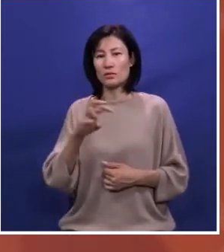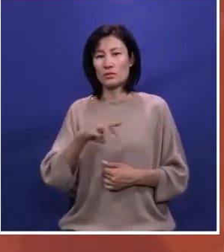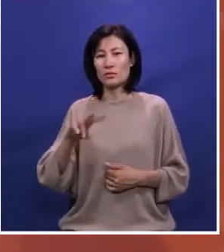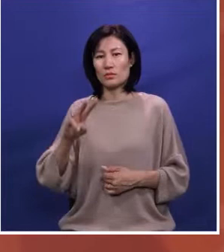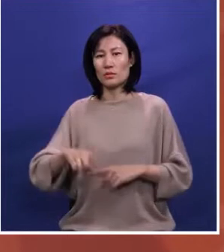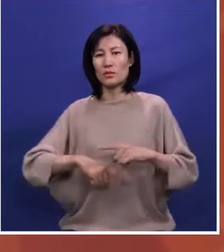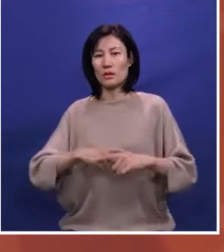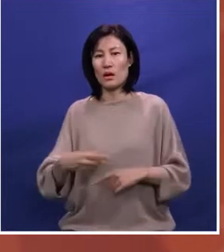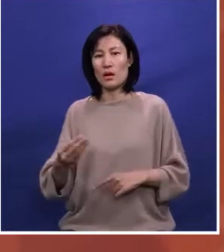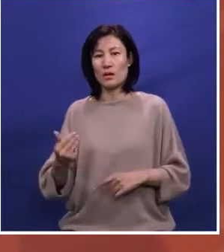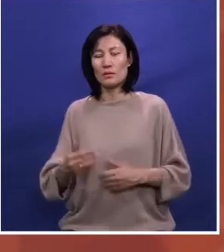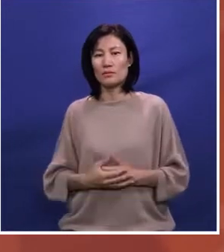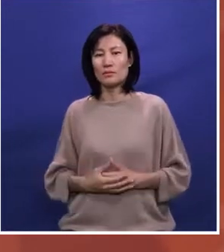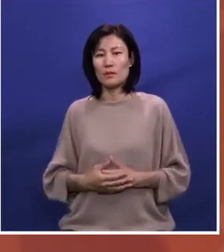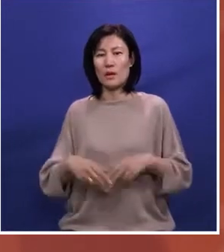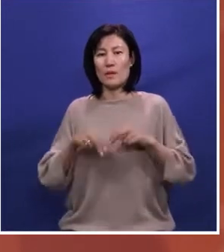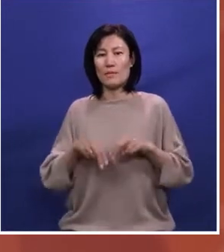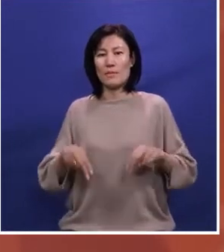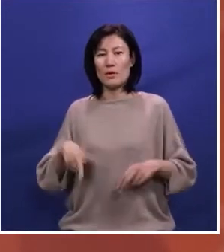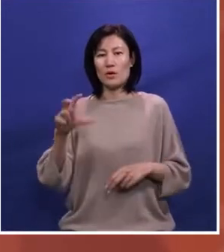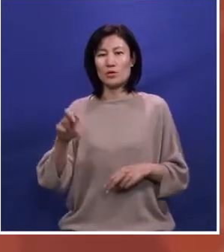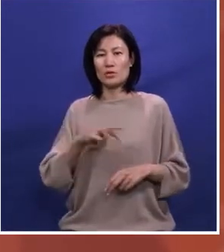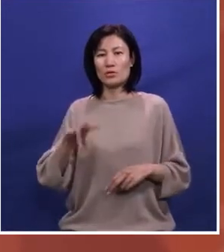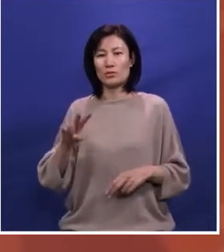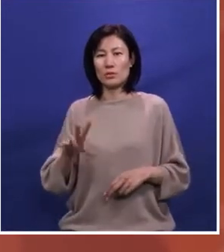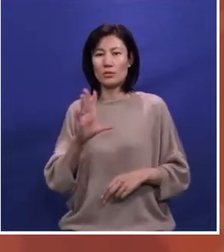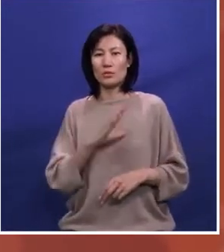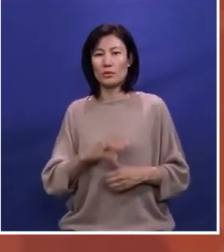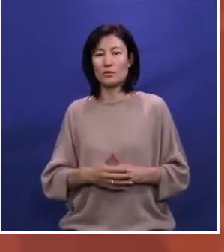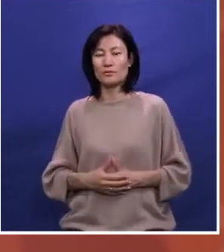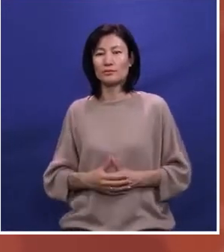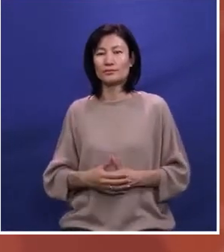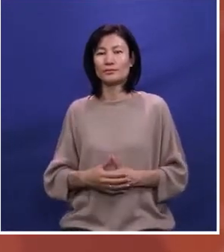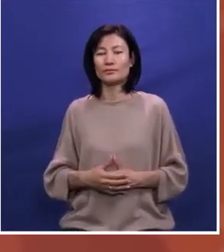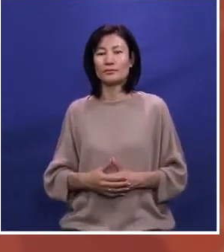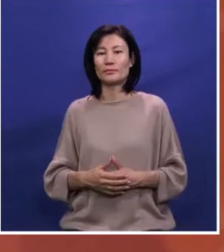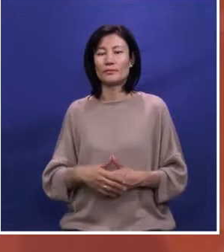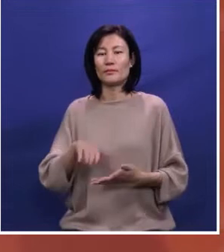жатыр. Президентіміз айтқандай 300 мың болады деп, сондықтан да банк